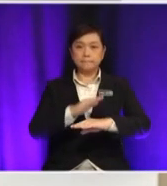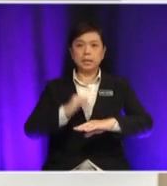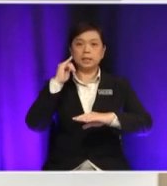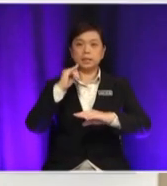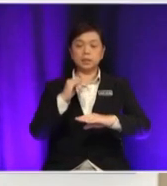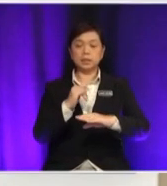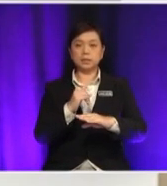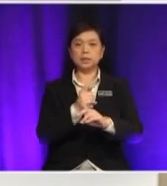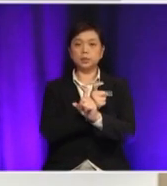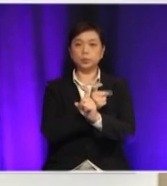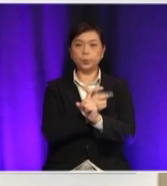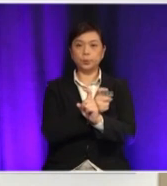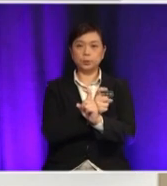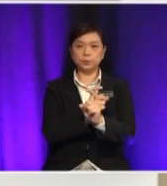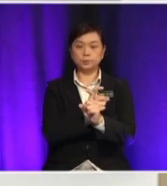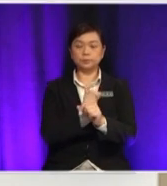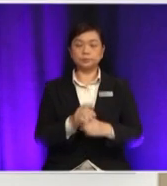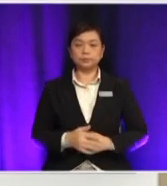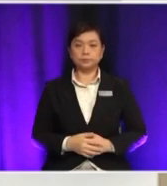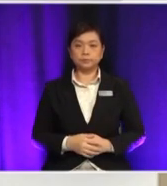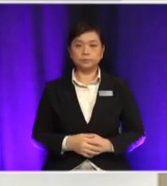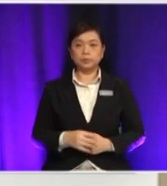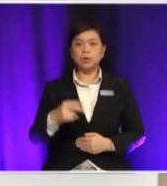setiap kromatin sukromatik